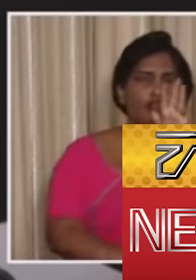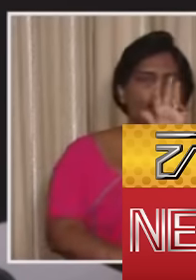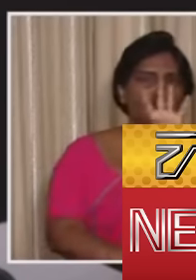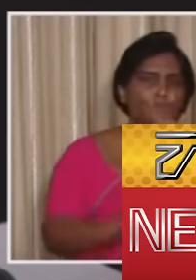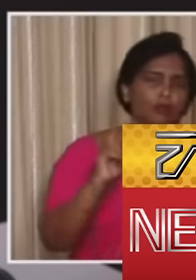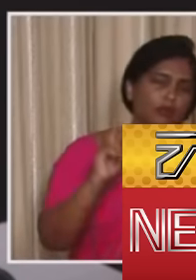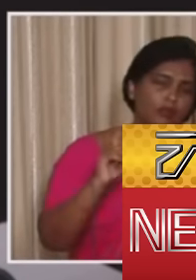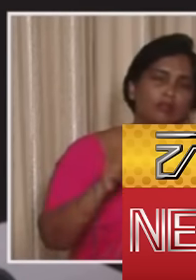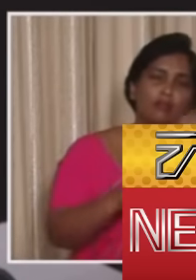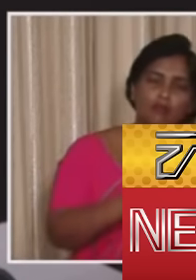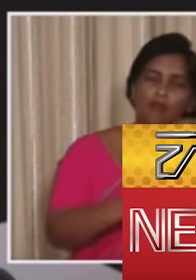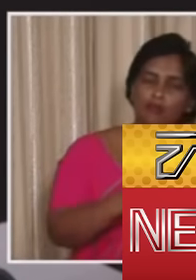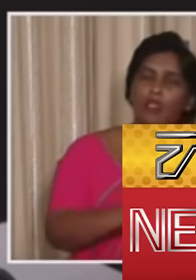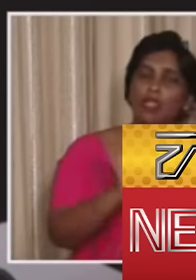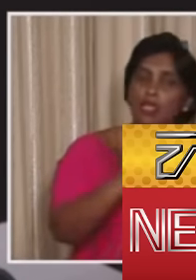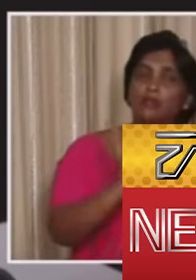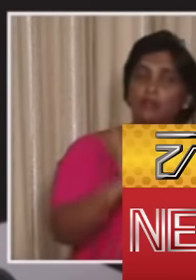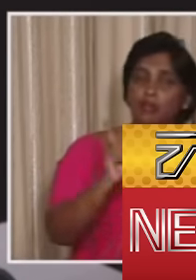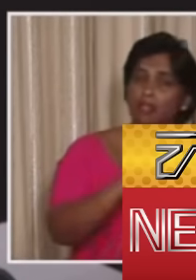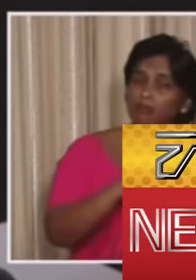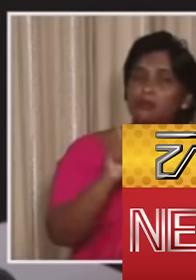හැදිච්ච හැම ආණ්ඩුවකම ඇමති එහෙමනේ